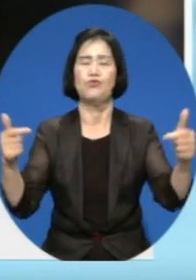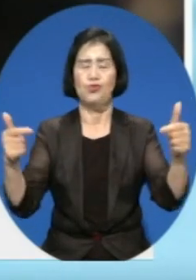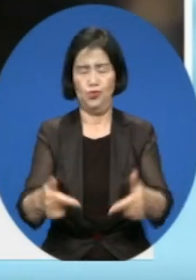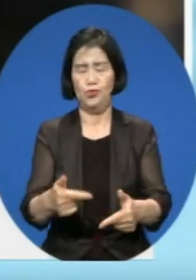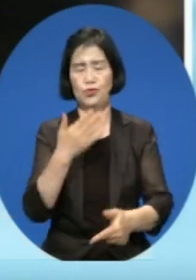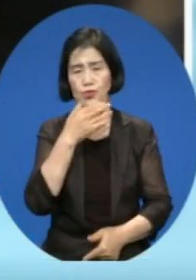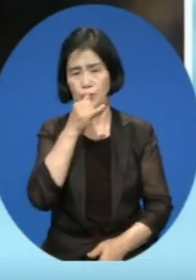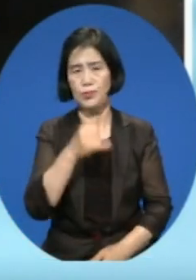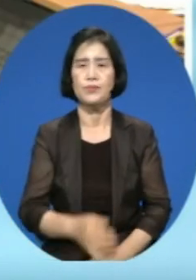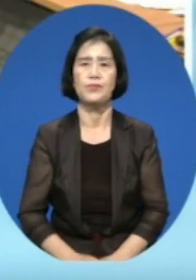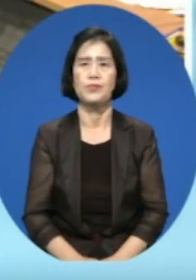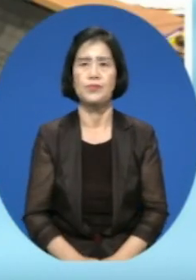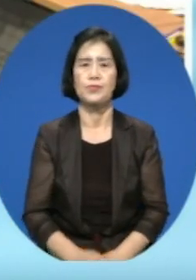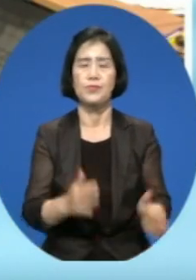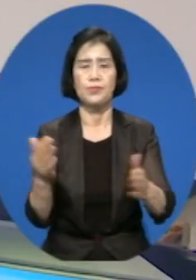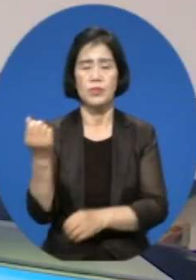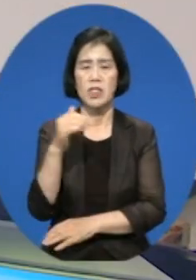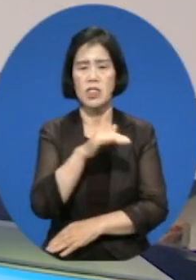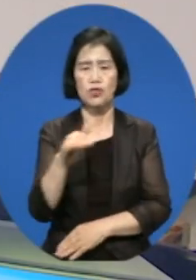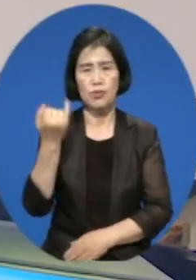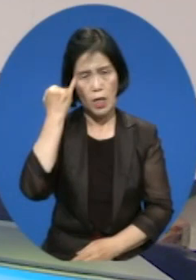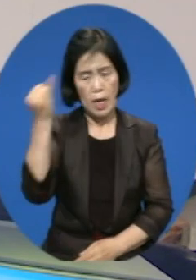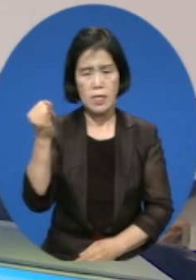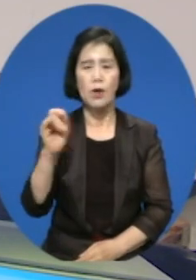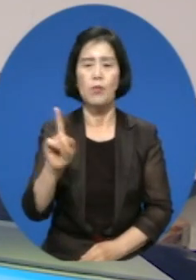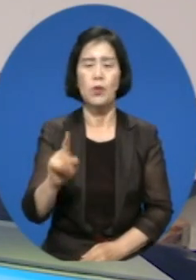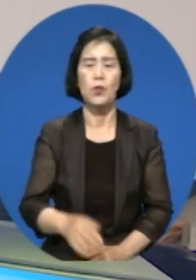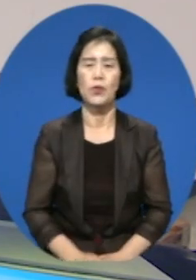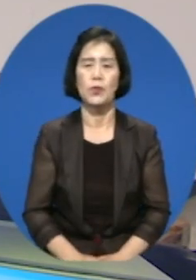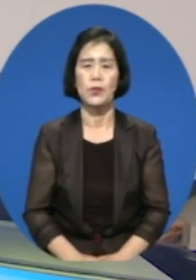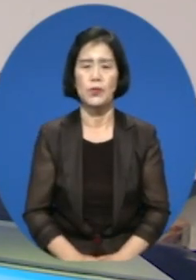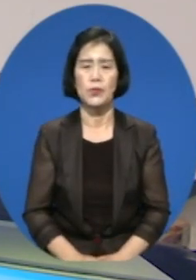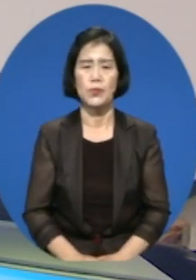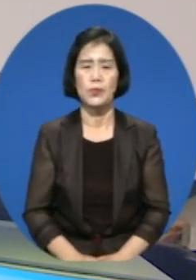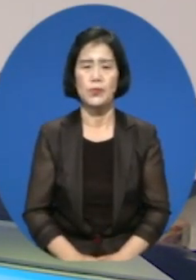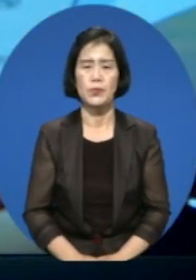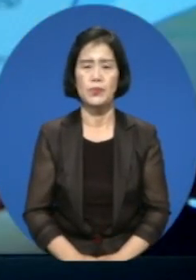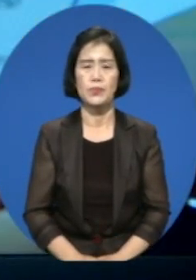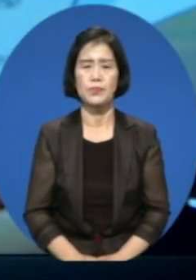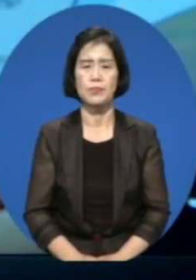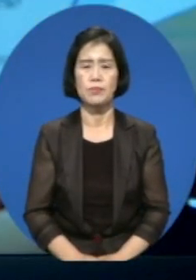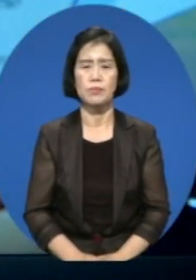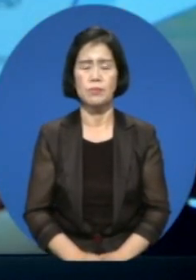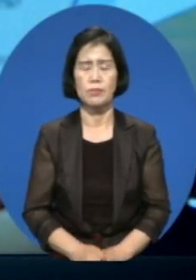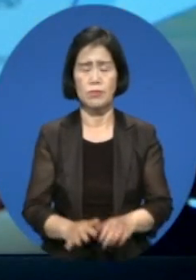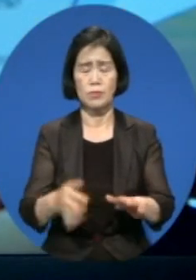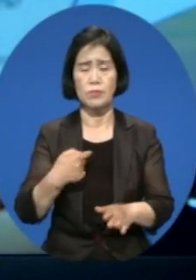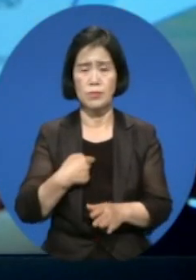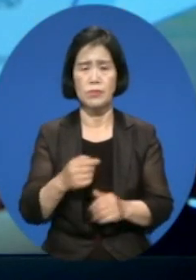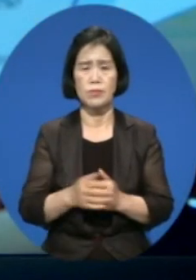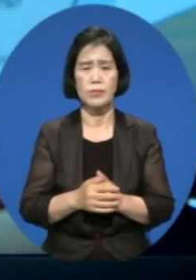생각을 합니다. 네. 고모님 기준에 네. 대해서 혹시 아이디어 있으신지요? 그럼요. 이거는 지금 사실 저는 요번에